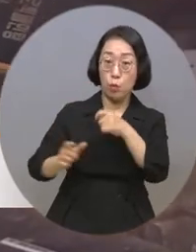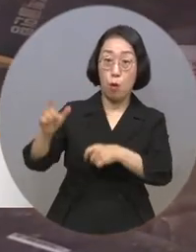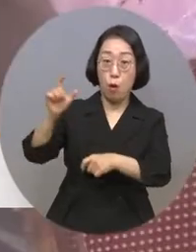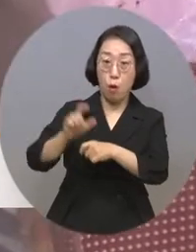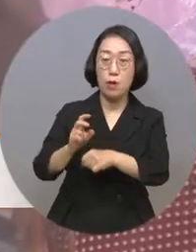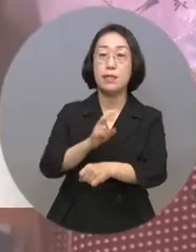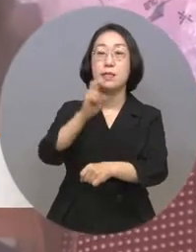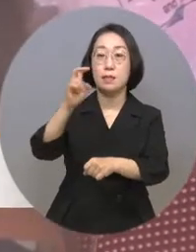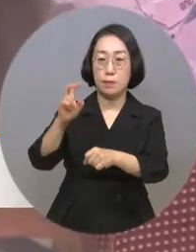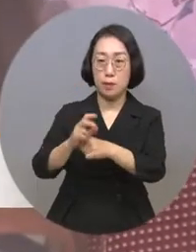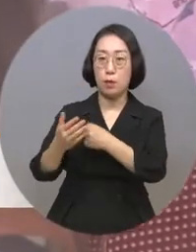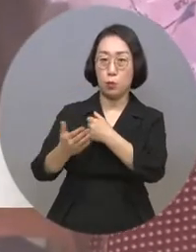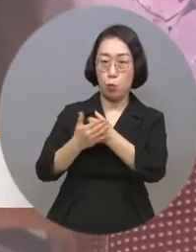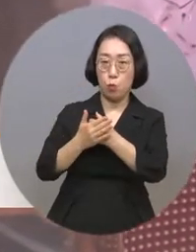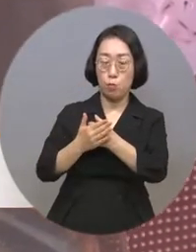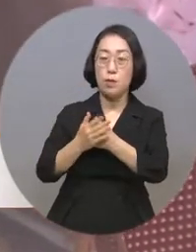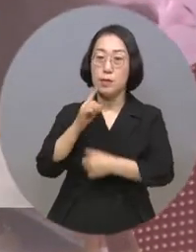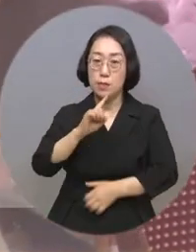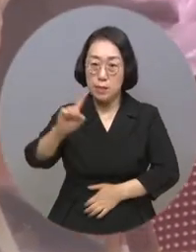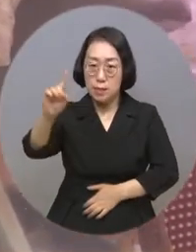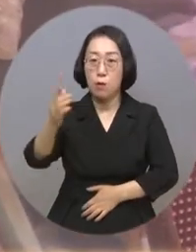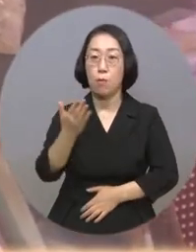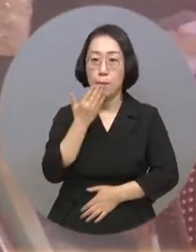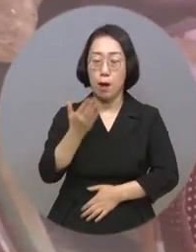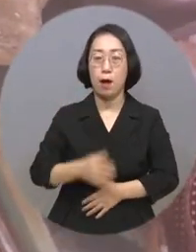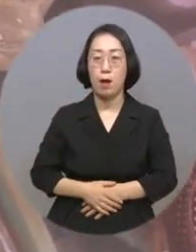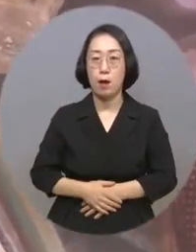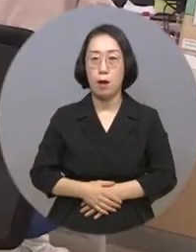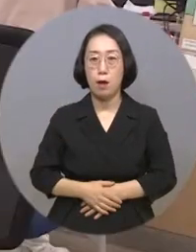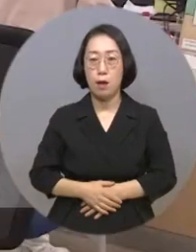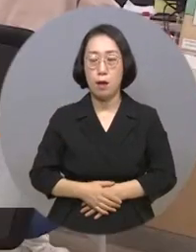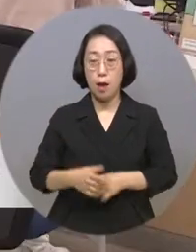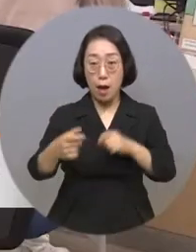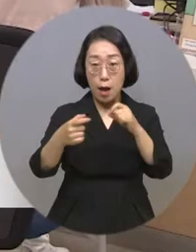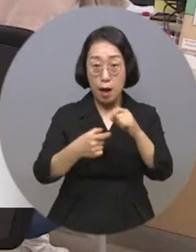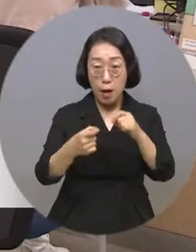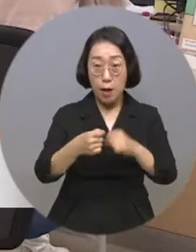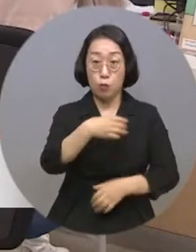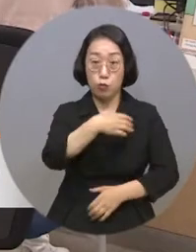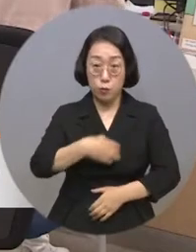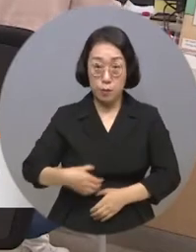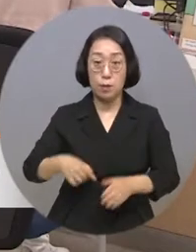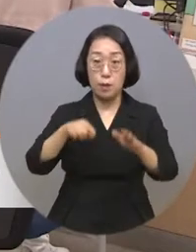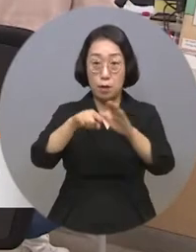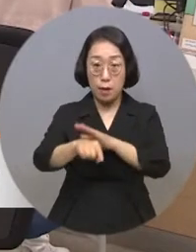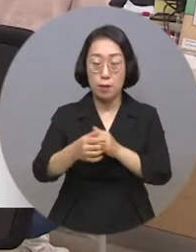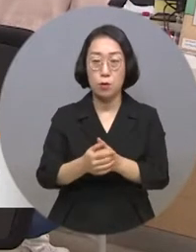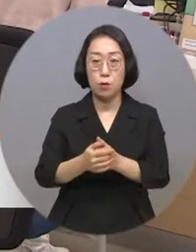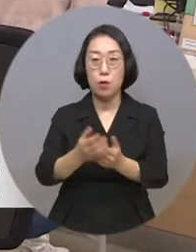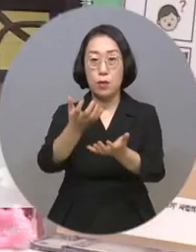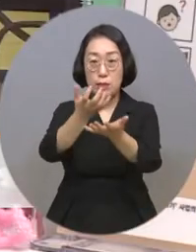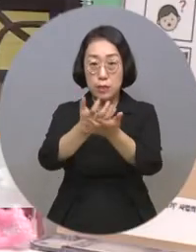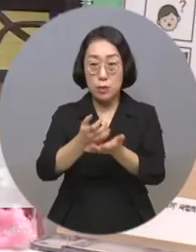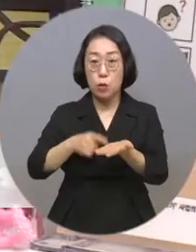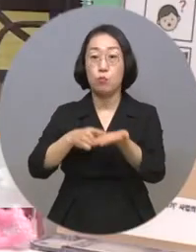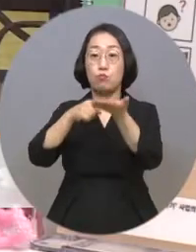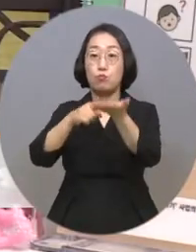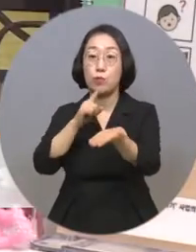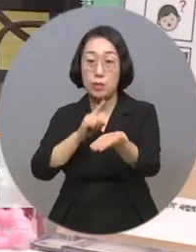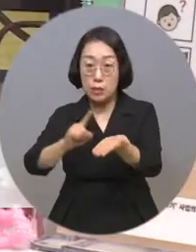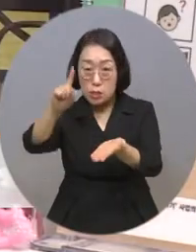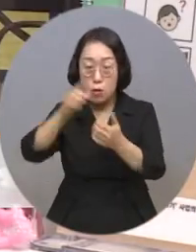추가로 20시간을 더 이용할 수 있습니다. 읍면동 주민센터에 사회보장급여 신청서와